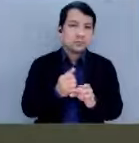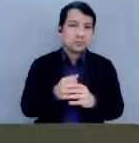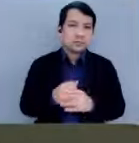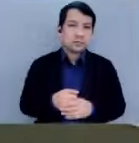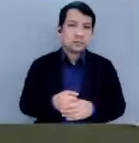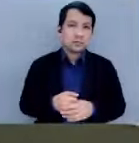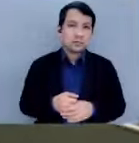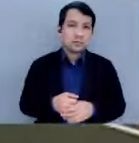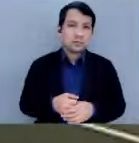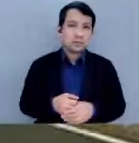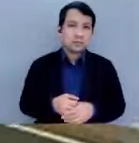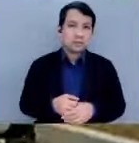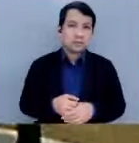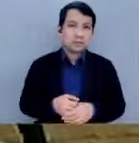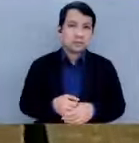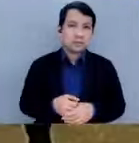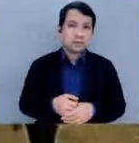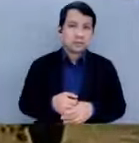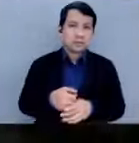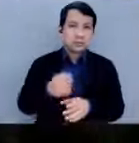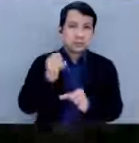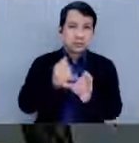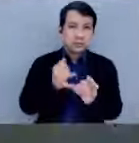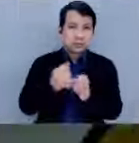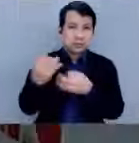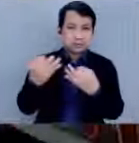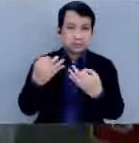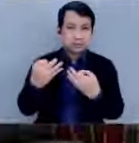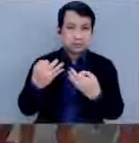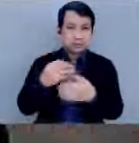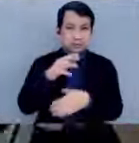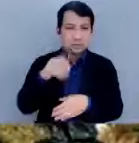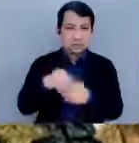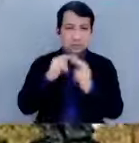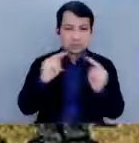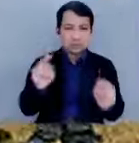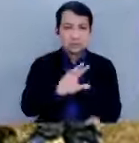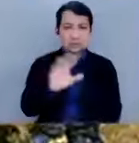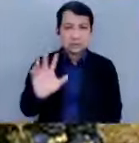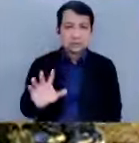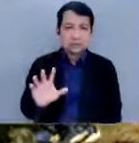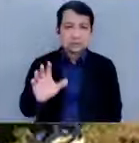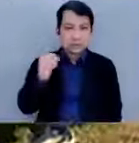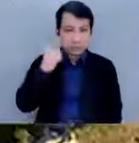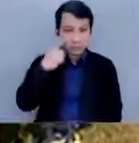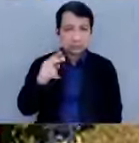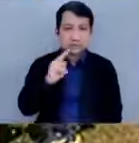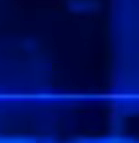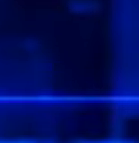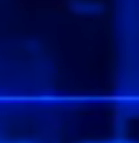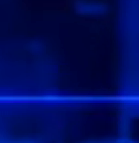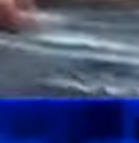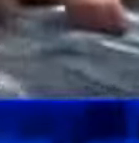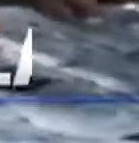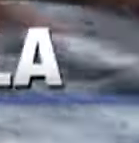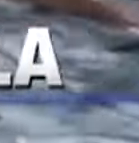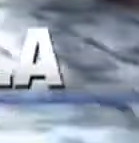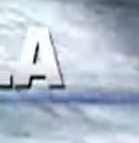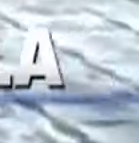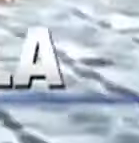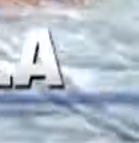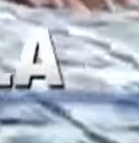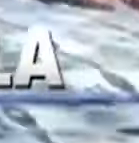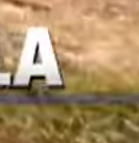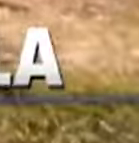Pagpapaliwanagin din ang mga jeepney na sumali sa transport strike. Nagbabalita mula sa frontline, Gerard de la Peña, News 5. Susunod,